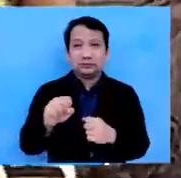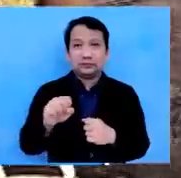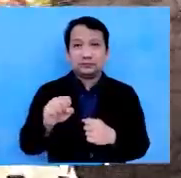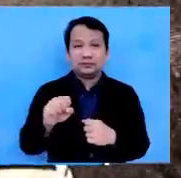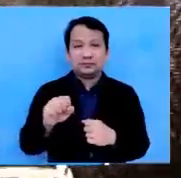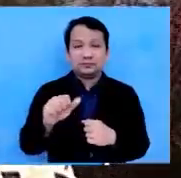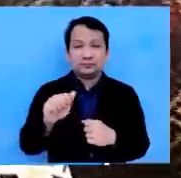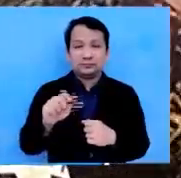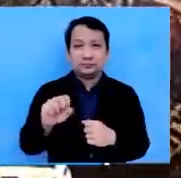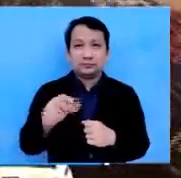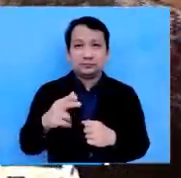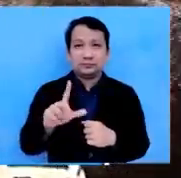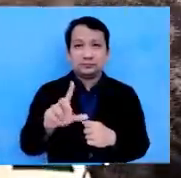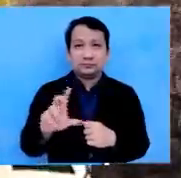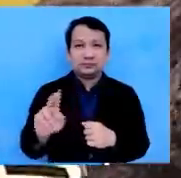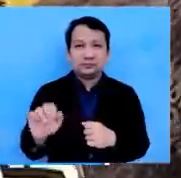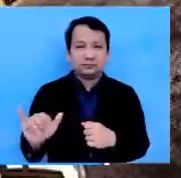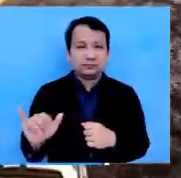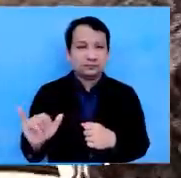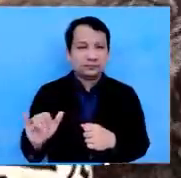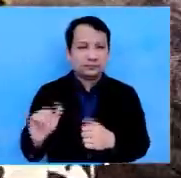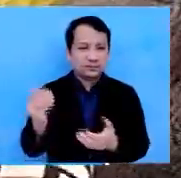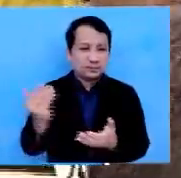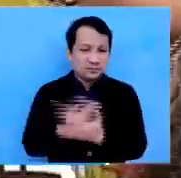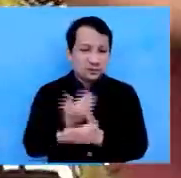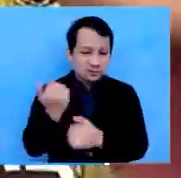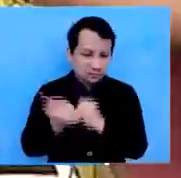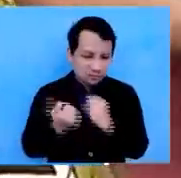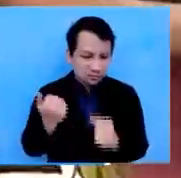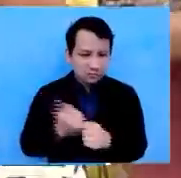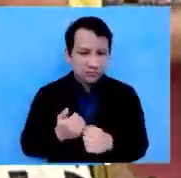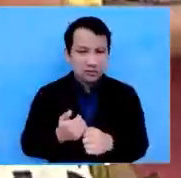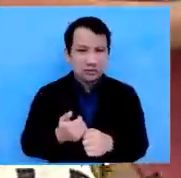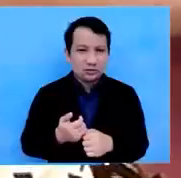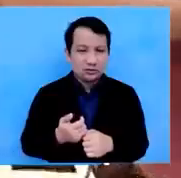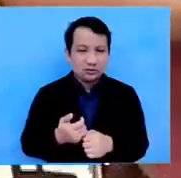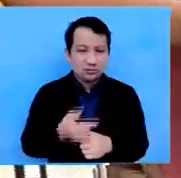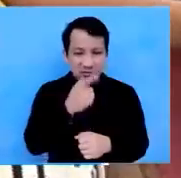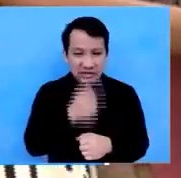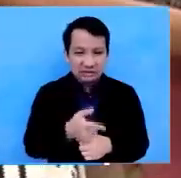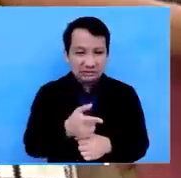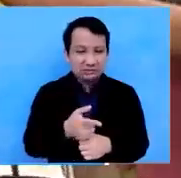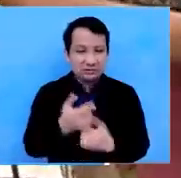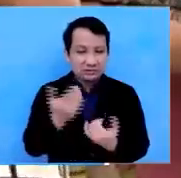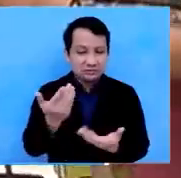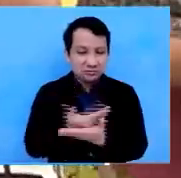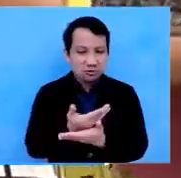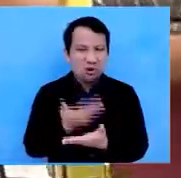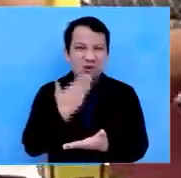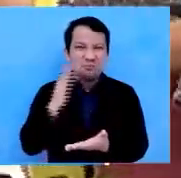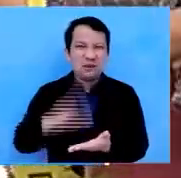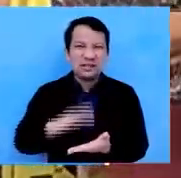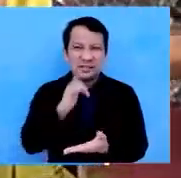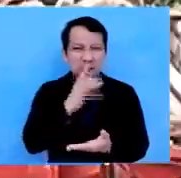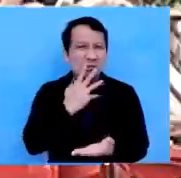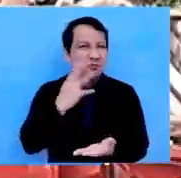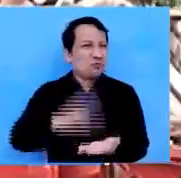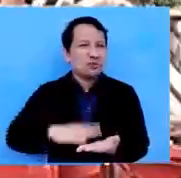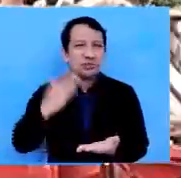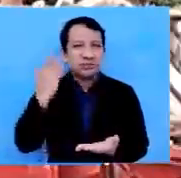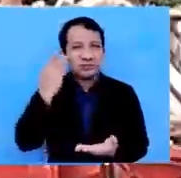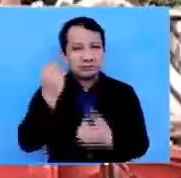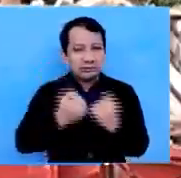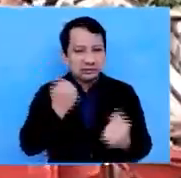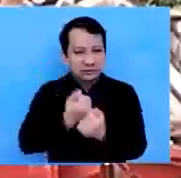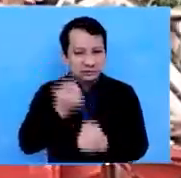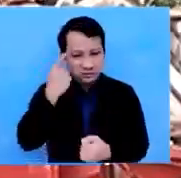kung bago ba talaga yung taon or malas talaga yung taon. I think this is the worst year for me. Mabuti